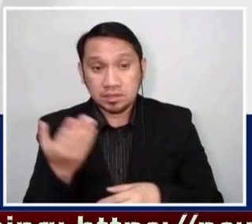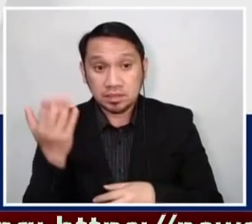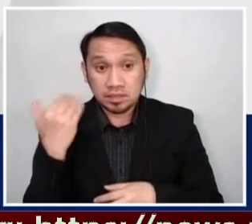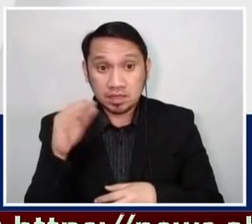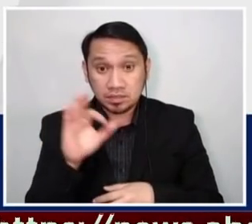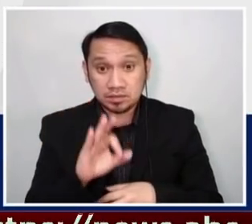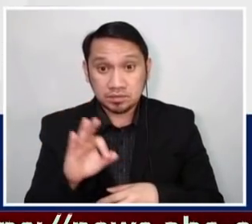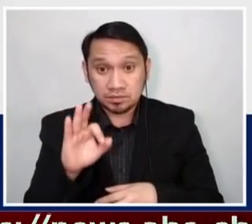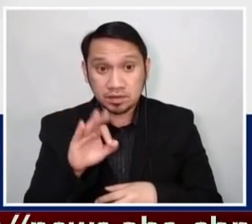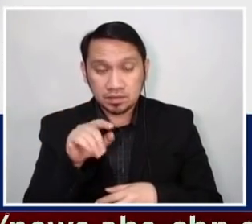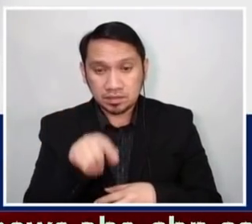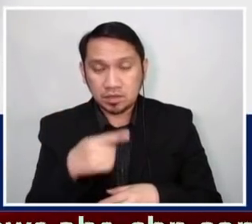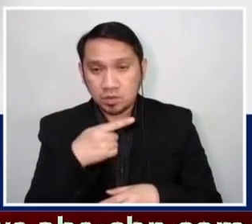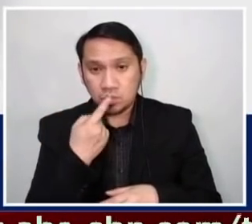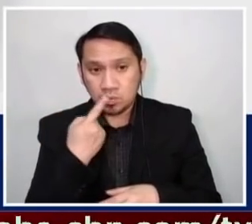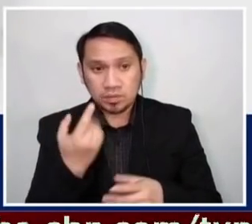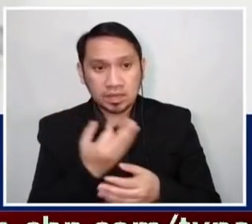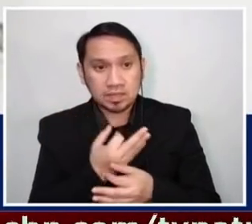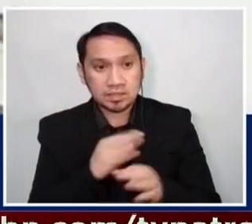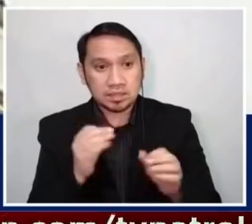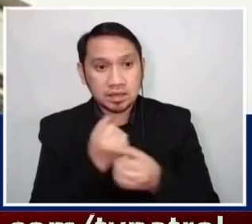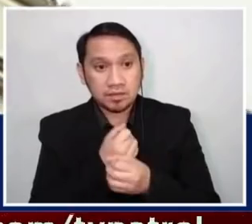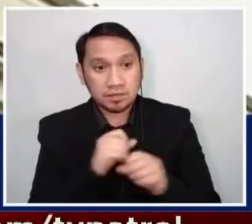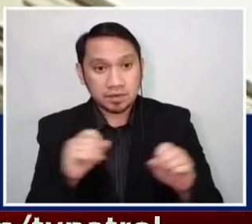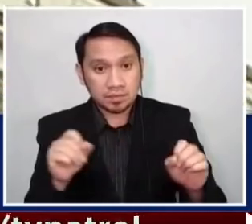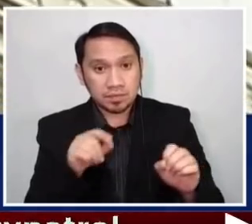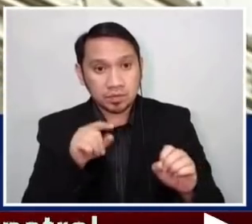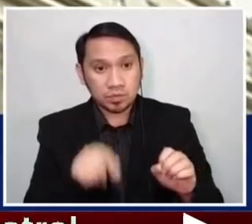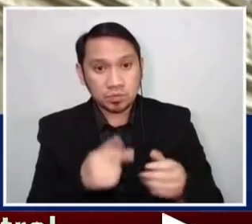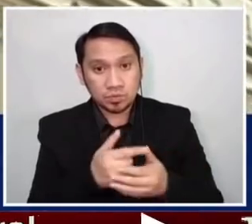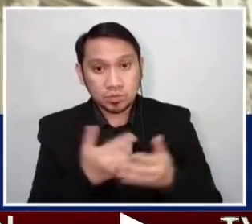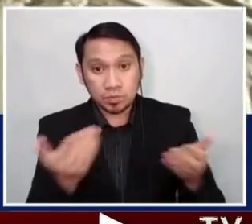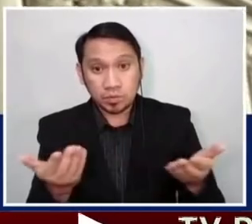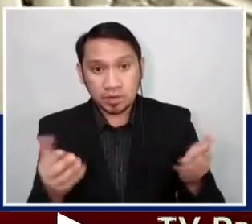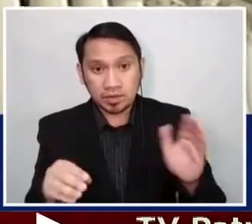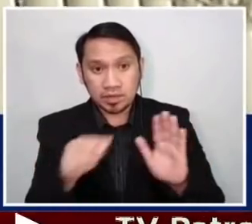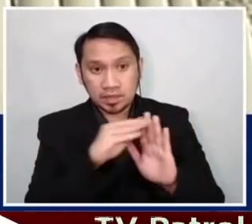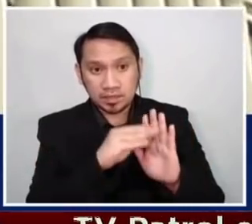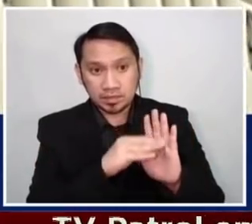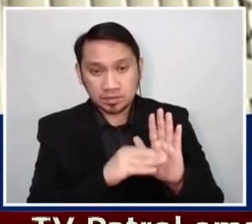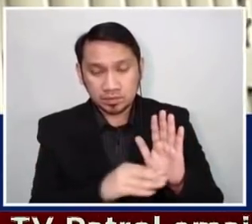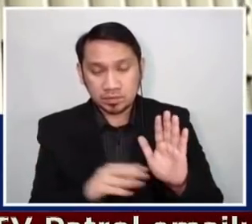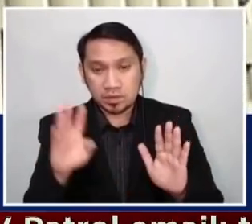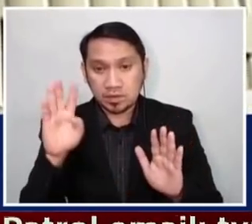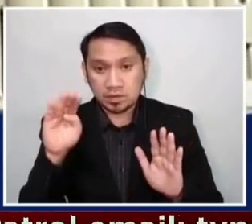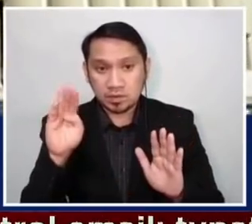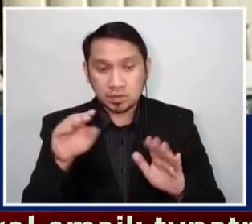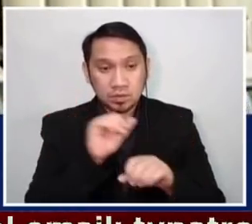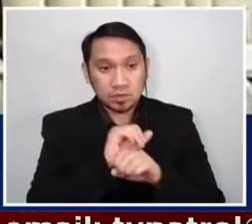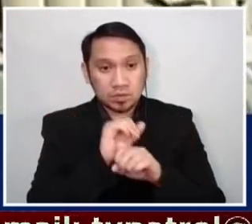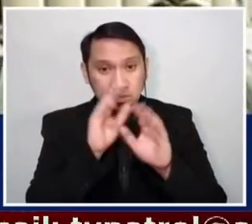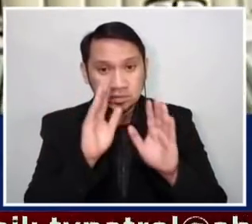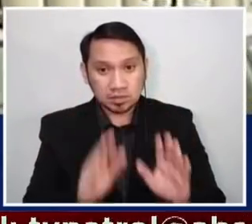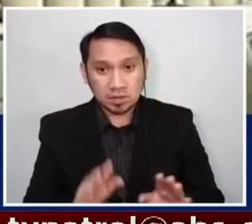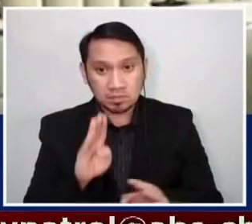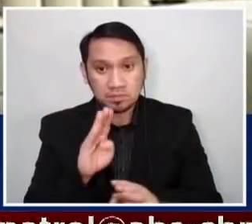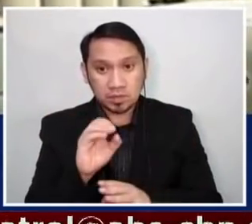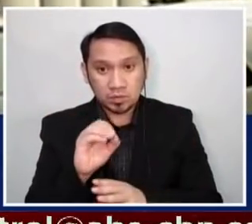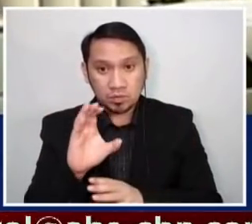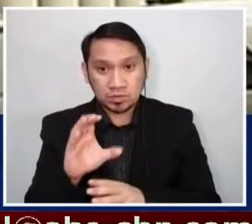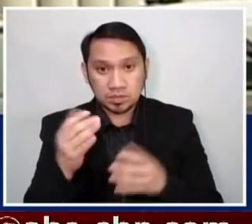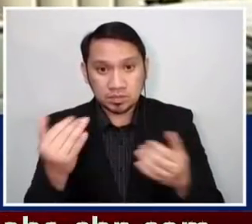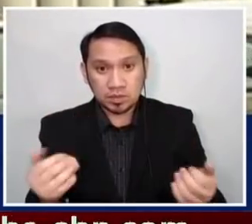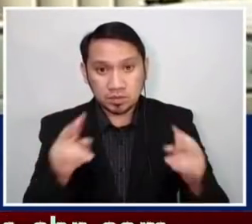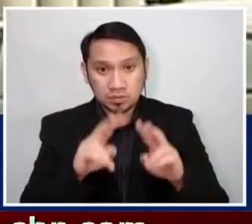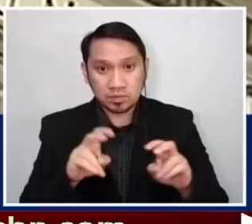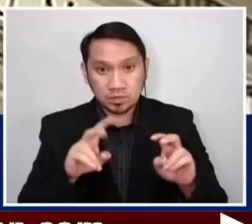sa pananambang ang isa ring opisyal ng Customs. Pareho silang nasa listahan ng 14 na mga empleyado ng BOC na iniimbestigahan dahil